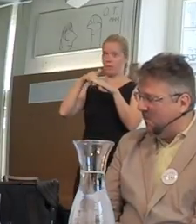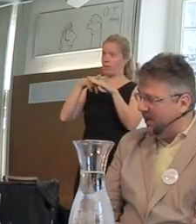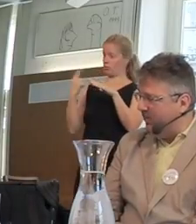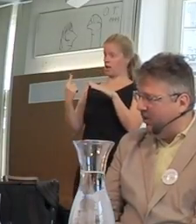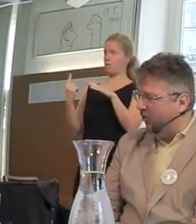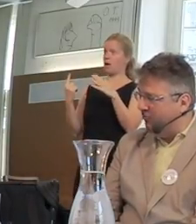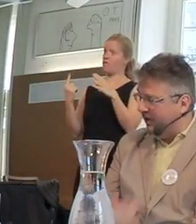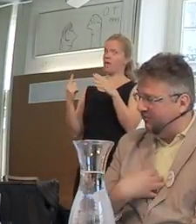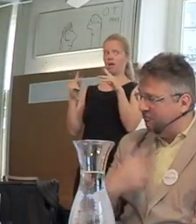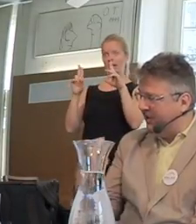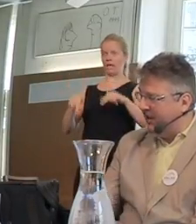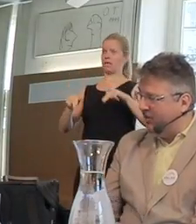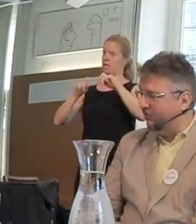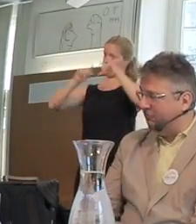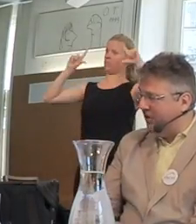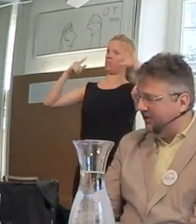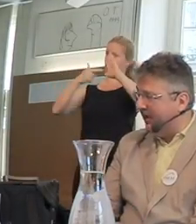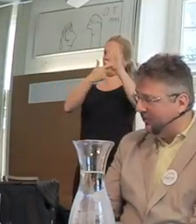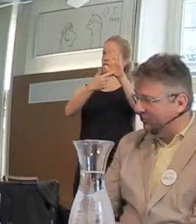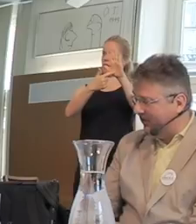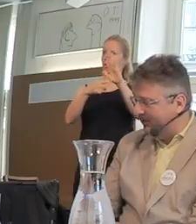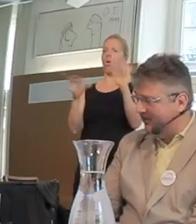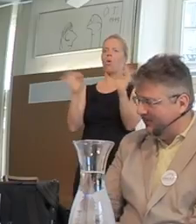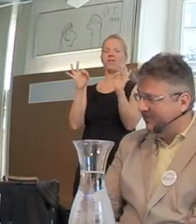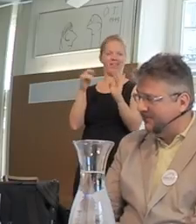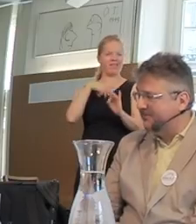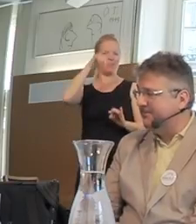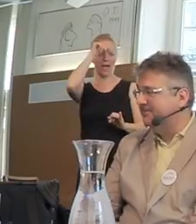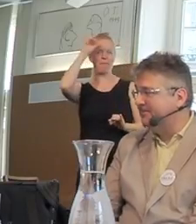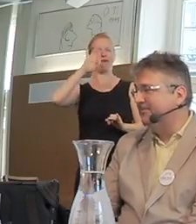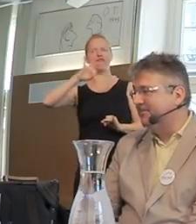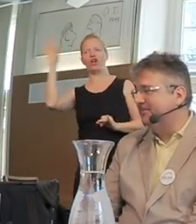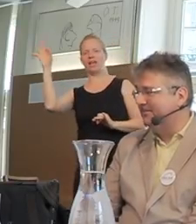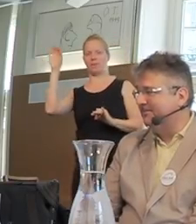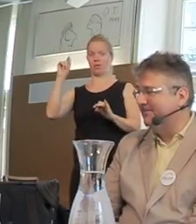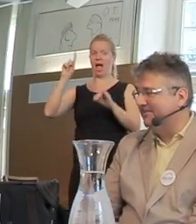schon manchmal auch, wie heißt ein Freak Radio, als Freak dargestellt?